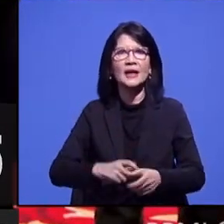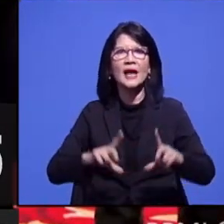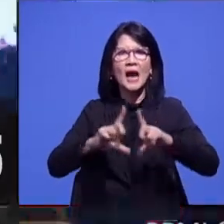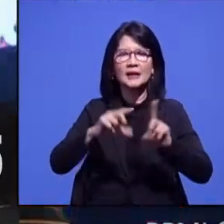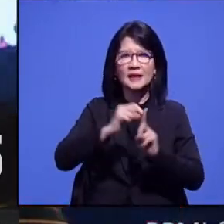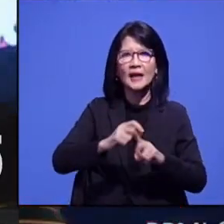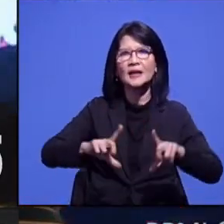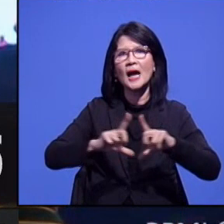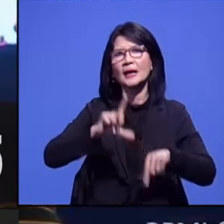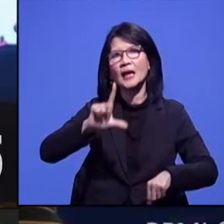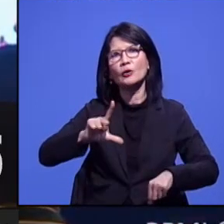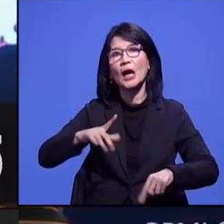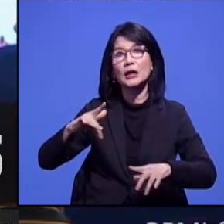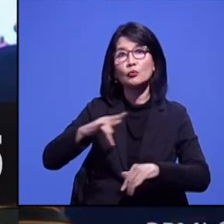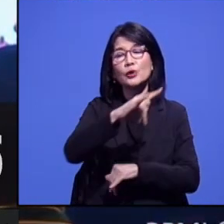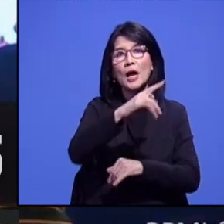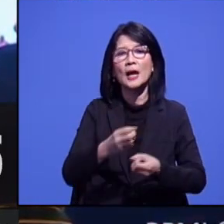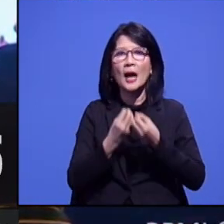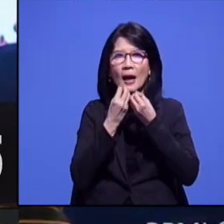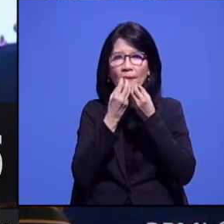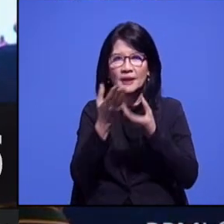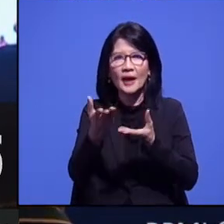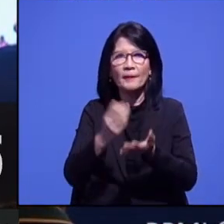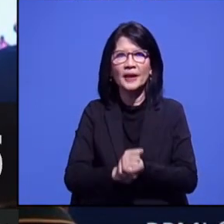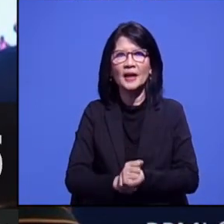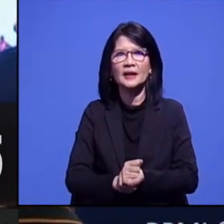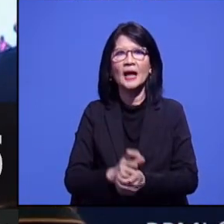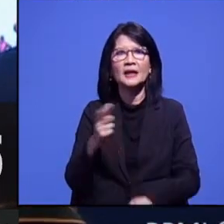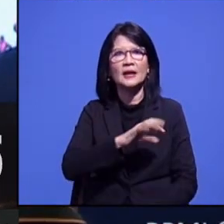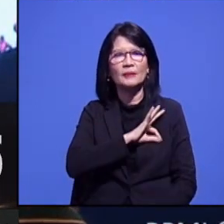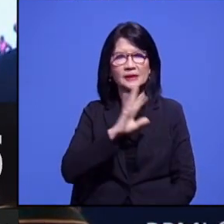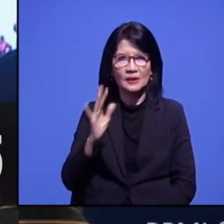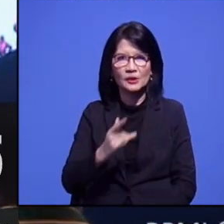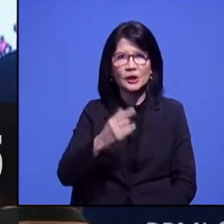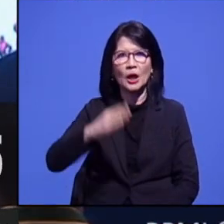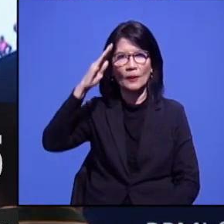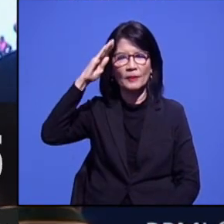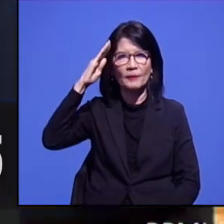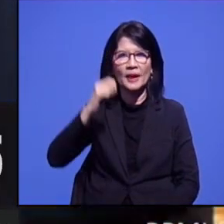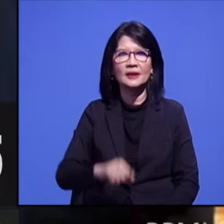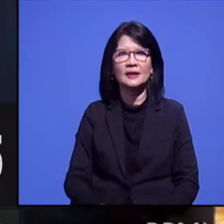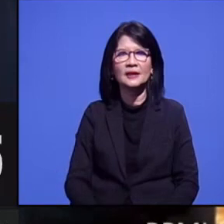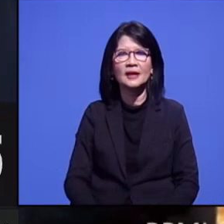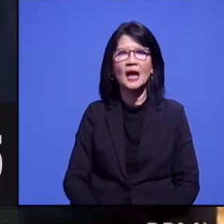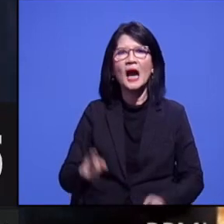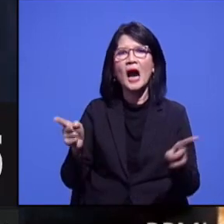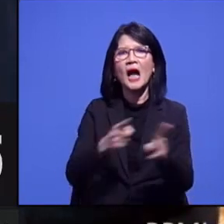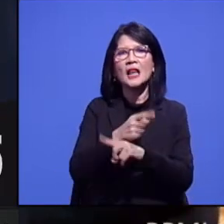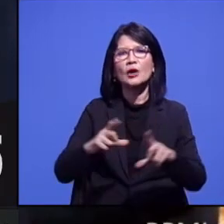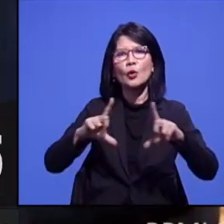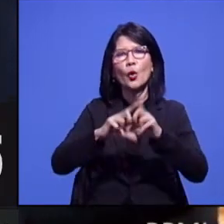darat laut dan udara penyampaian amanat oleh presiden selaku inspektur upacara lagu Andika Bhayangkari